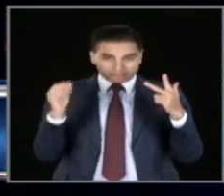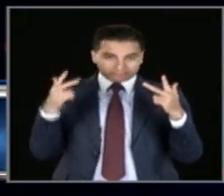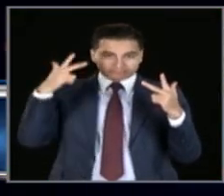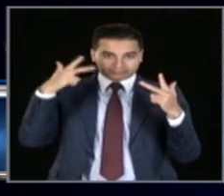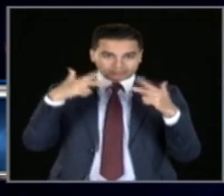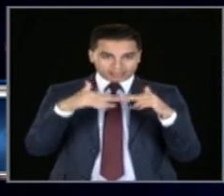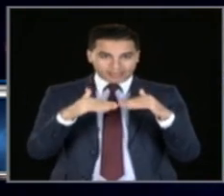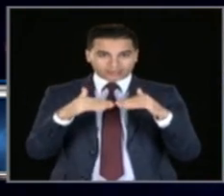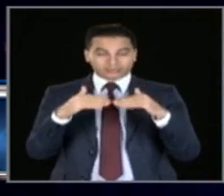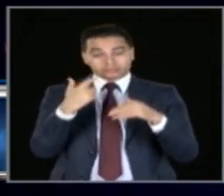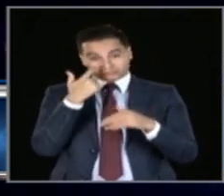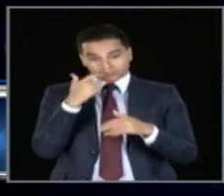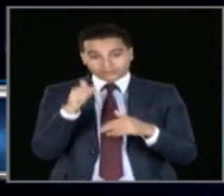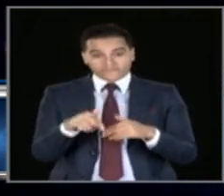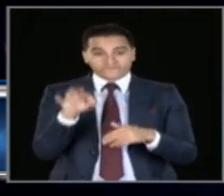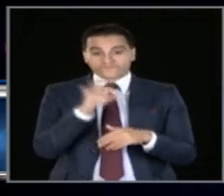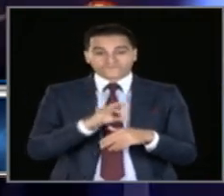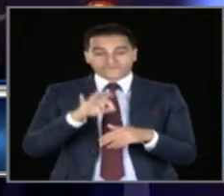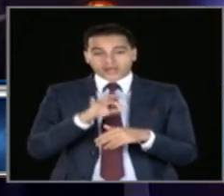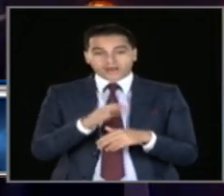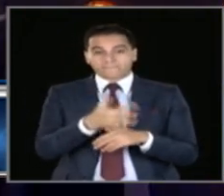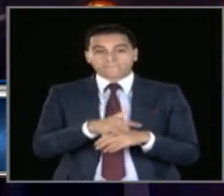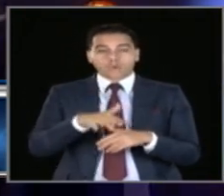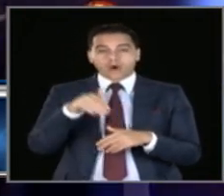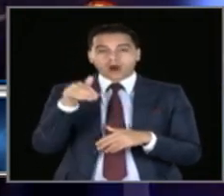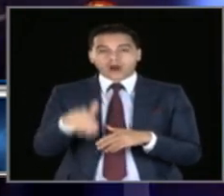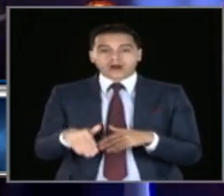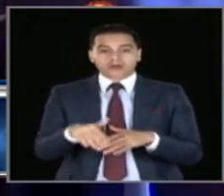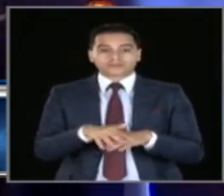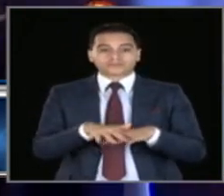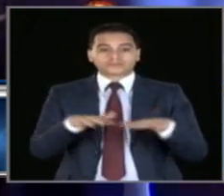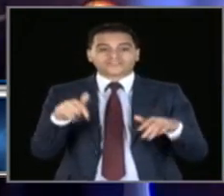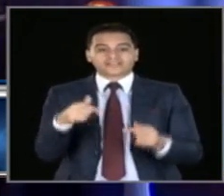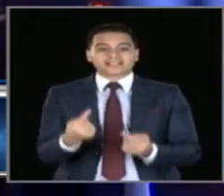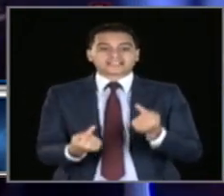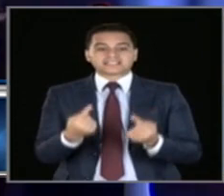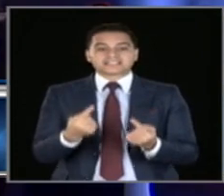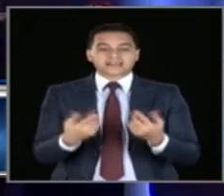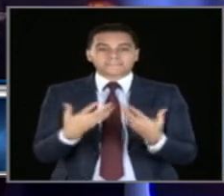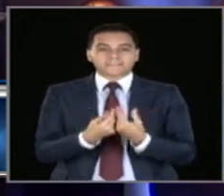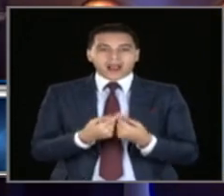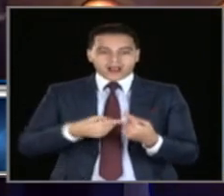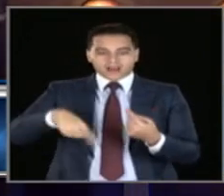جغرافيا. في أي محيط تقع جزيرة واهو؟